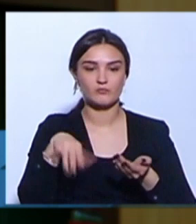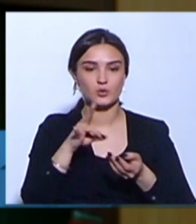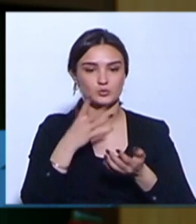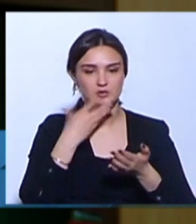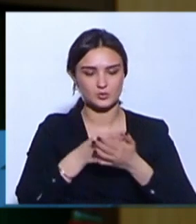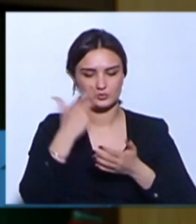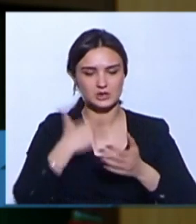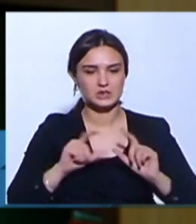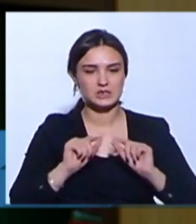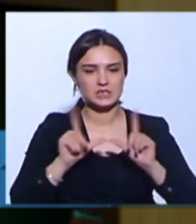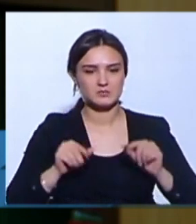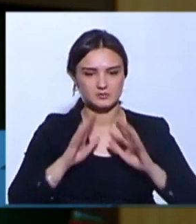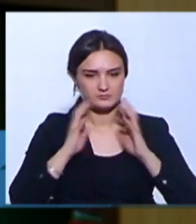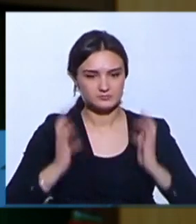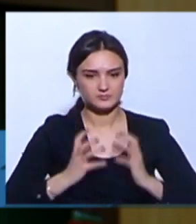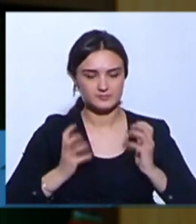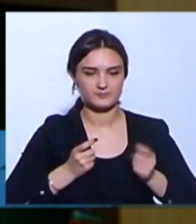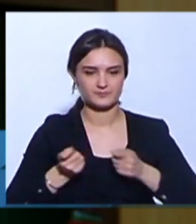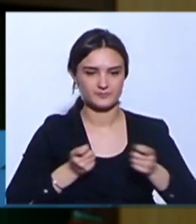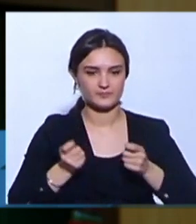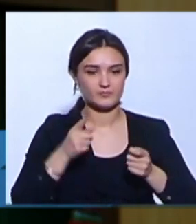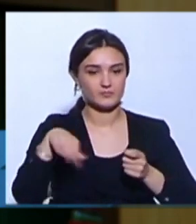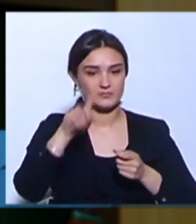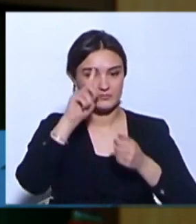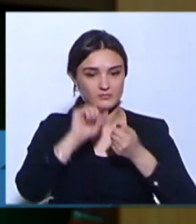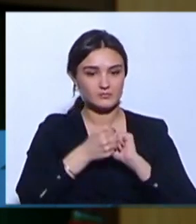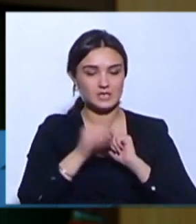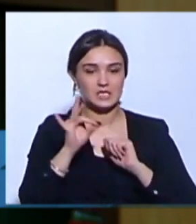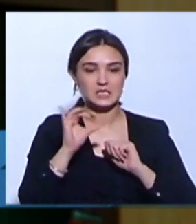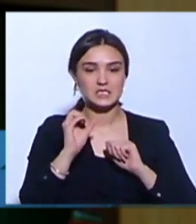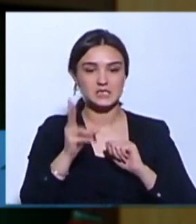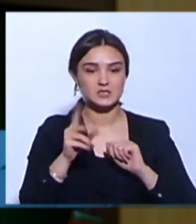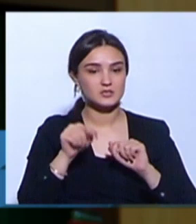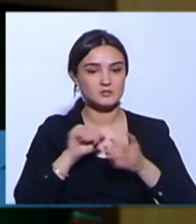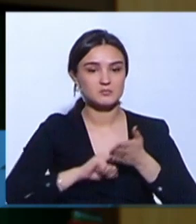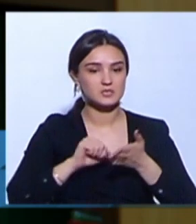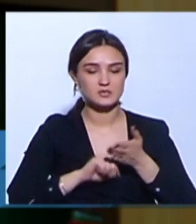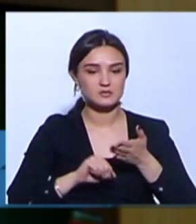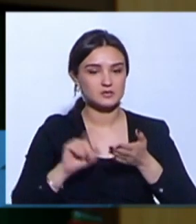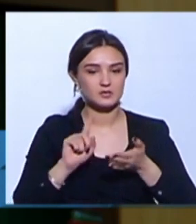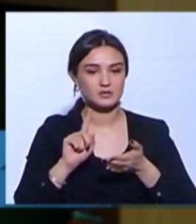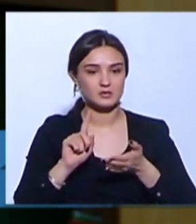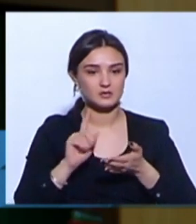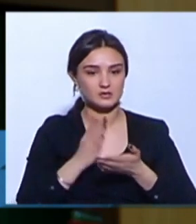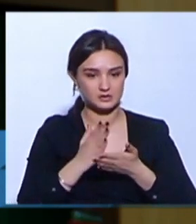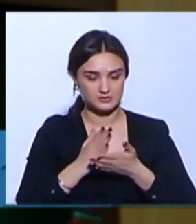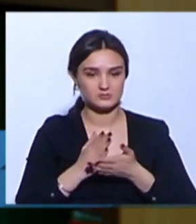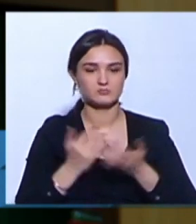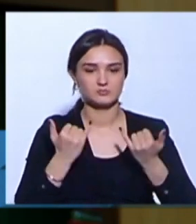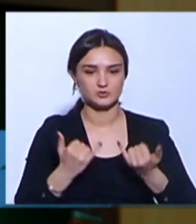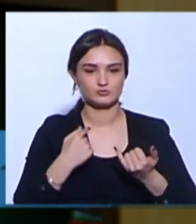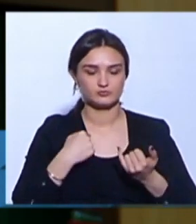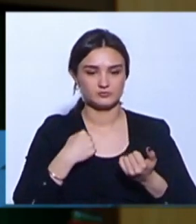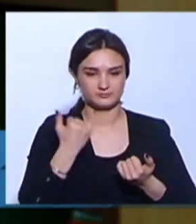გაუფრთხილდეს თავის თირკმელს, ყოველთვის ახსოვდეს რისკი, რა იწვევს თირკმლის უკმარისობას. აქვე უნდა აღვნიშნო, რომ დღეს რომ